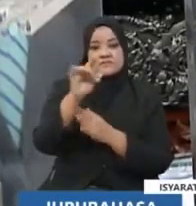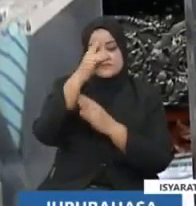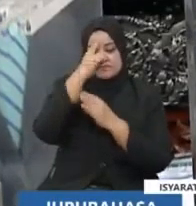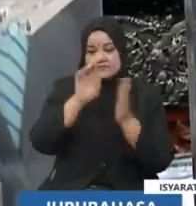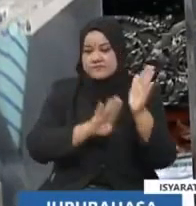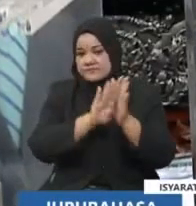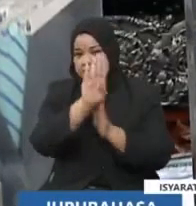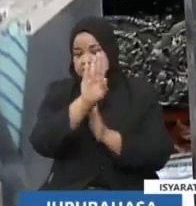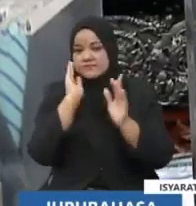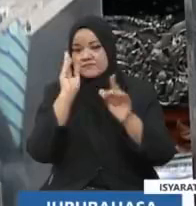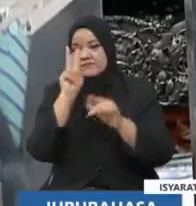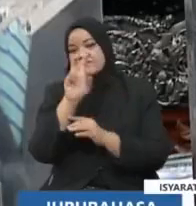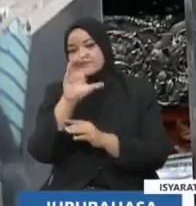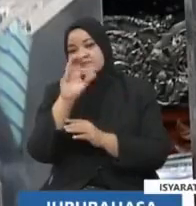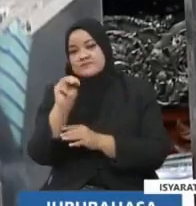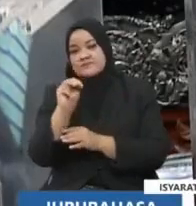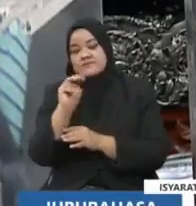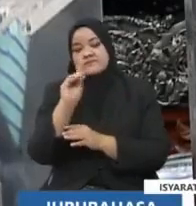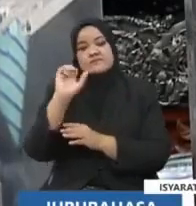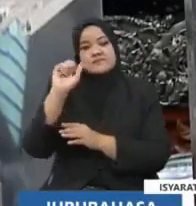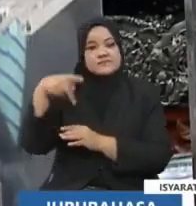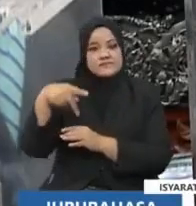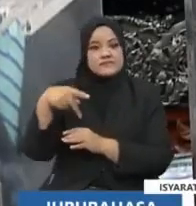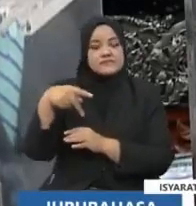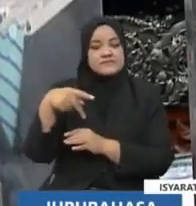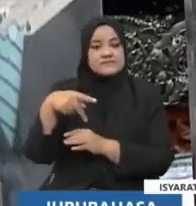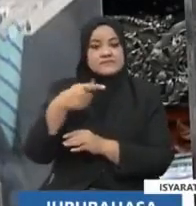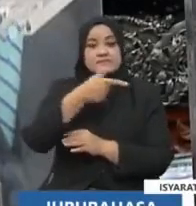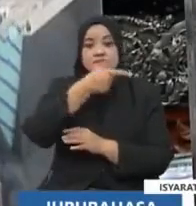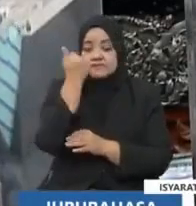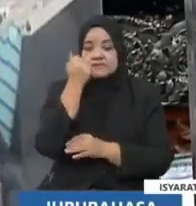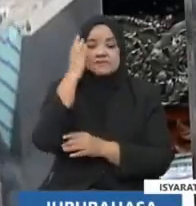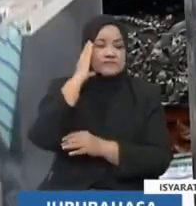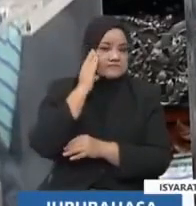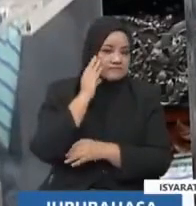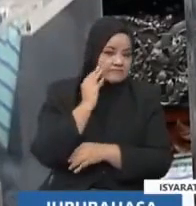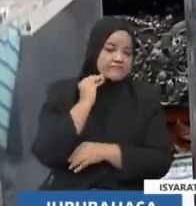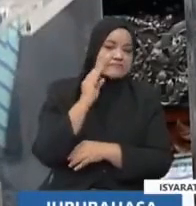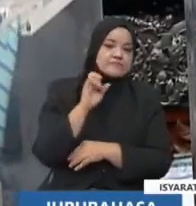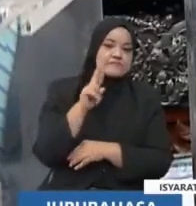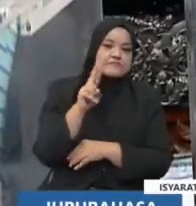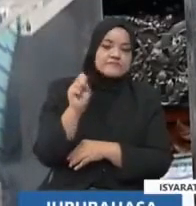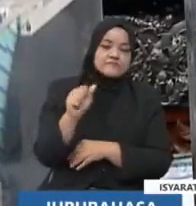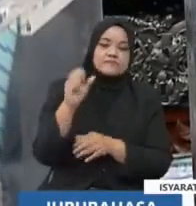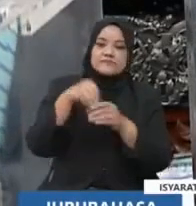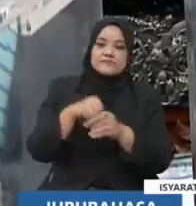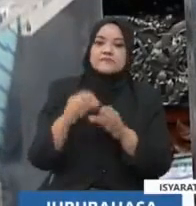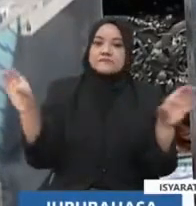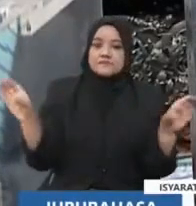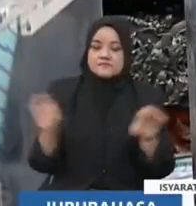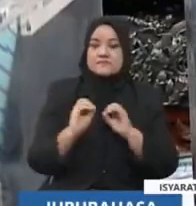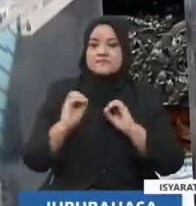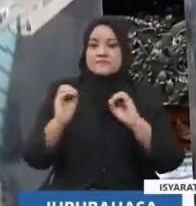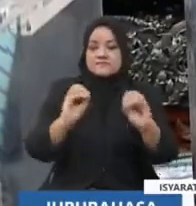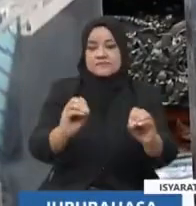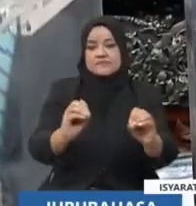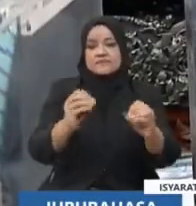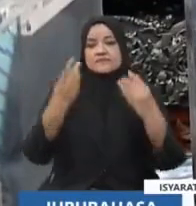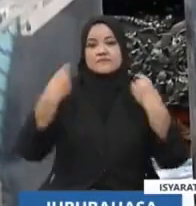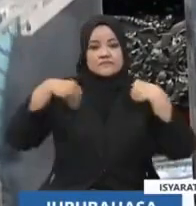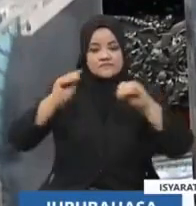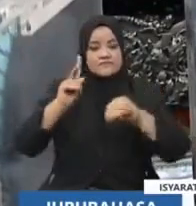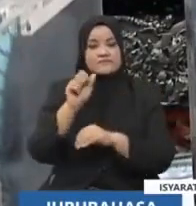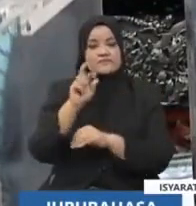dipilih bagian bangunkan vissien domestik atau Dedes disebabkan pengalaman busa manusia dalam melaksanakan operasi